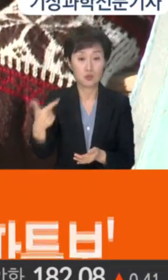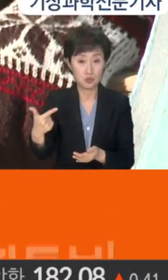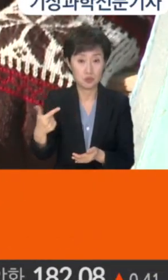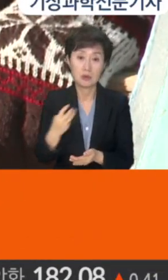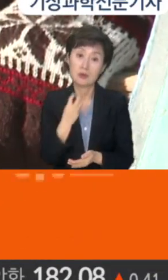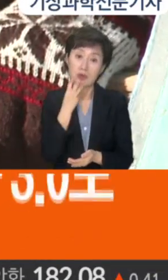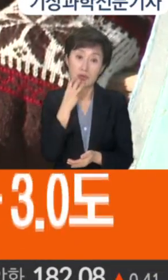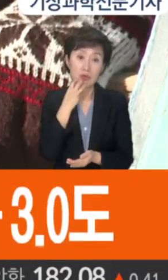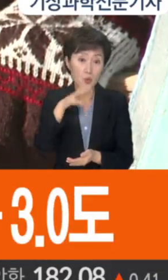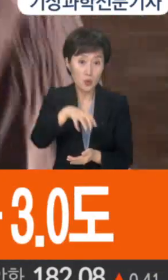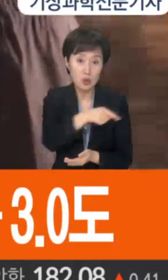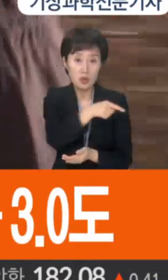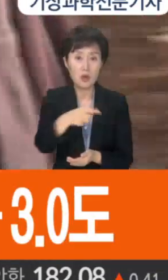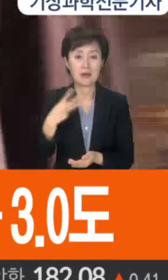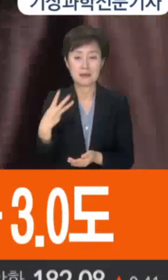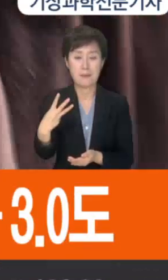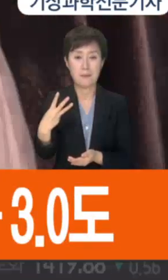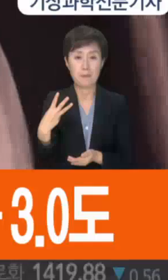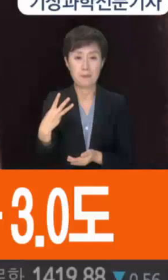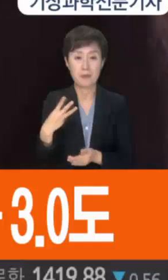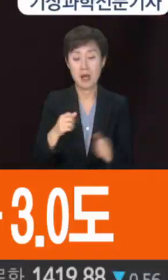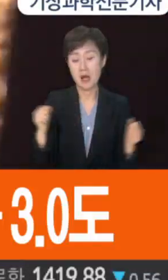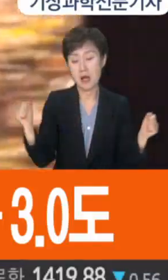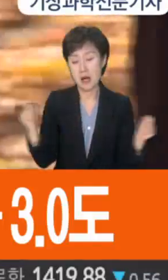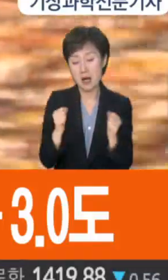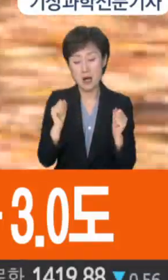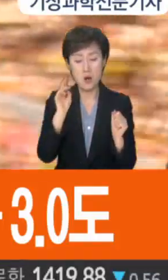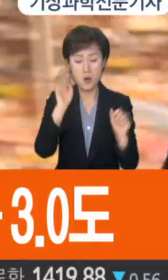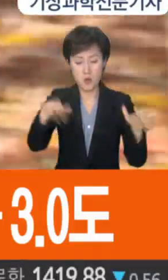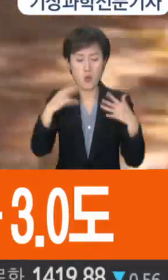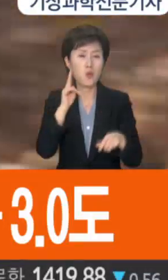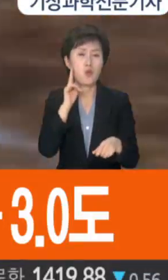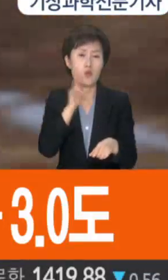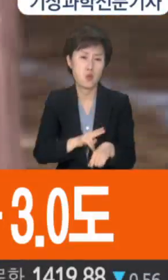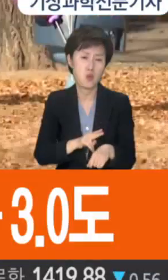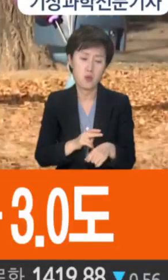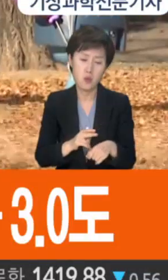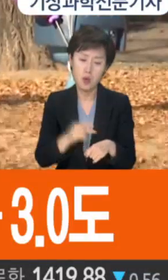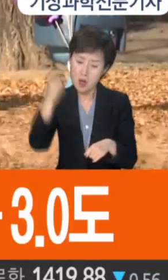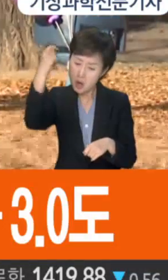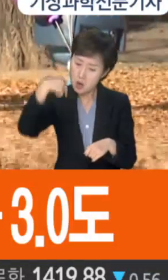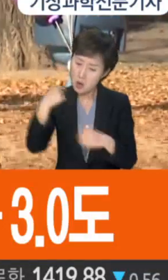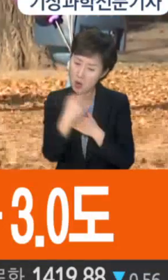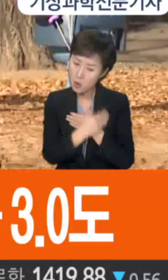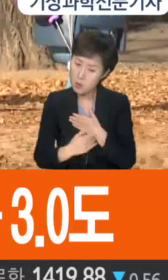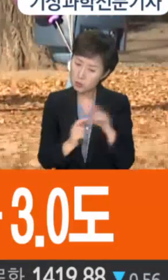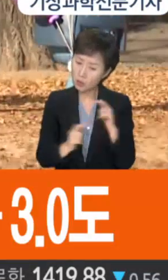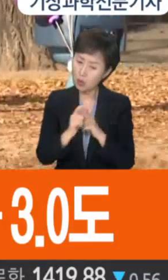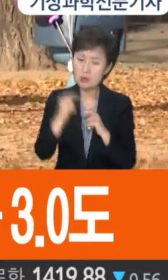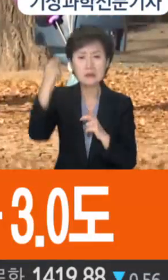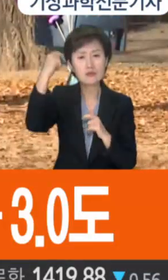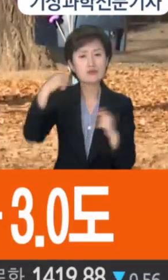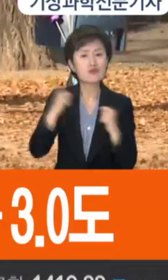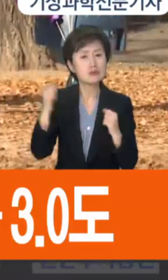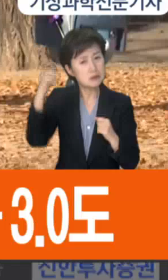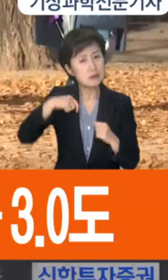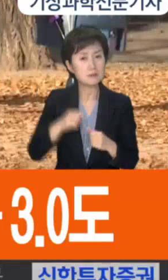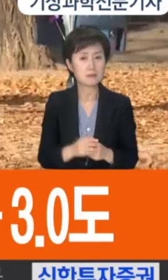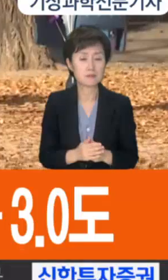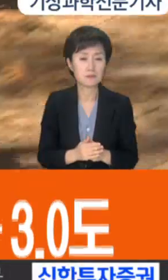서울은 영하 3도를 기록했고요. 찬바람이 강하게 불면서 체감온도는 실제 기온보다 5도 이상 더 낮게